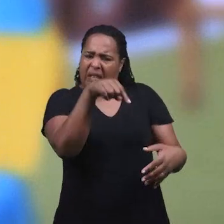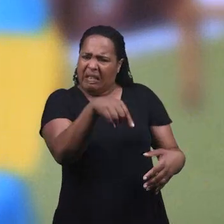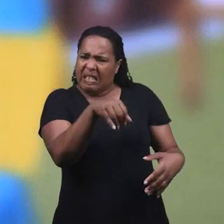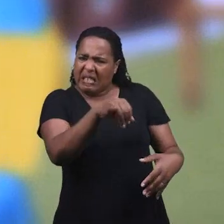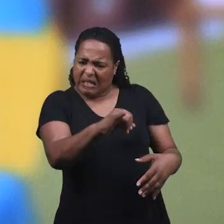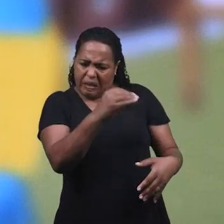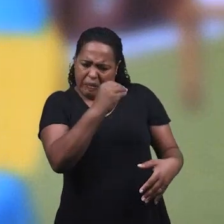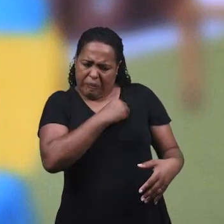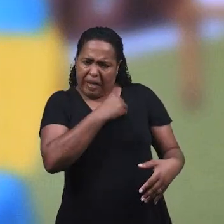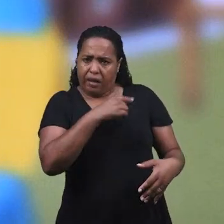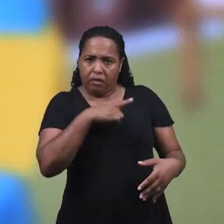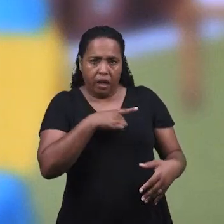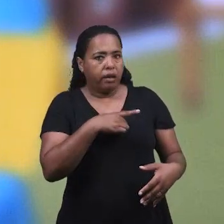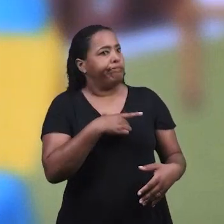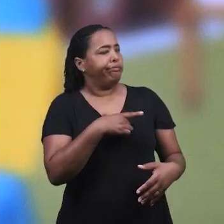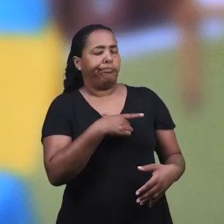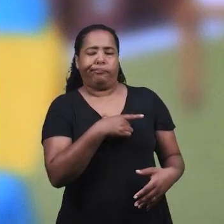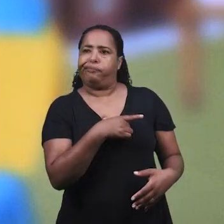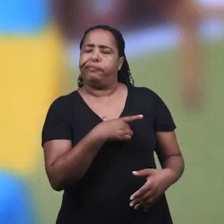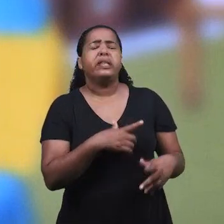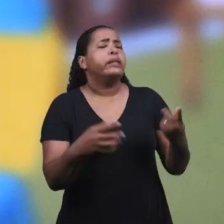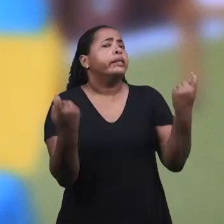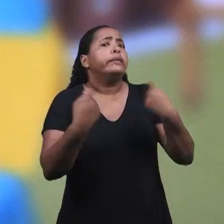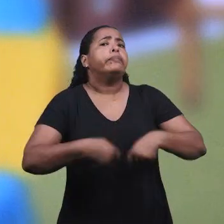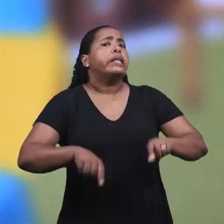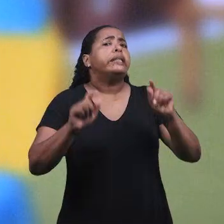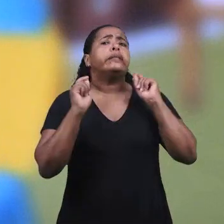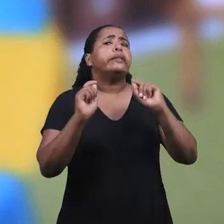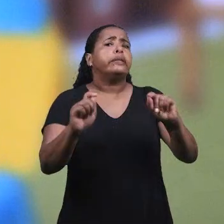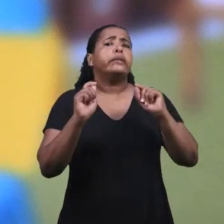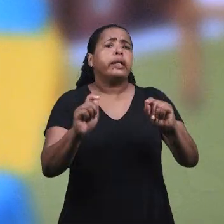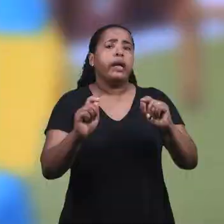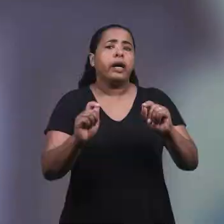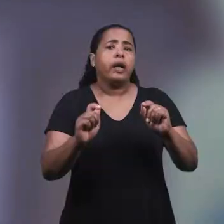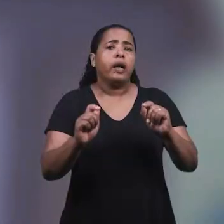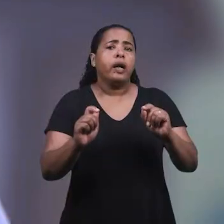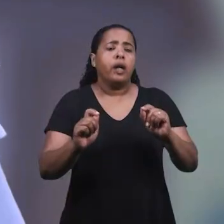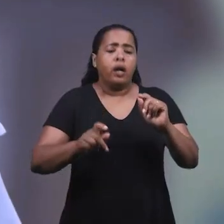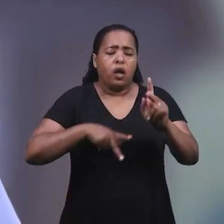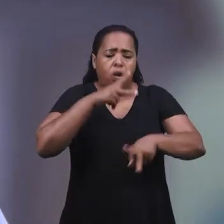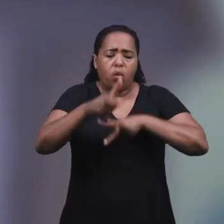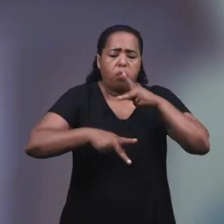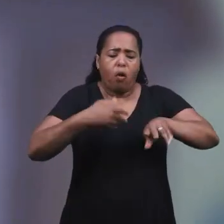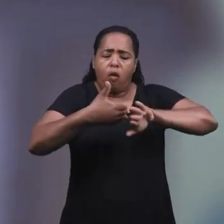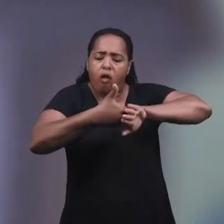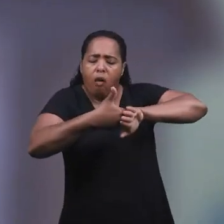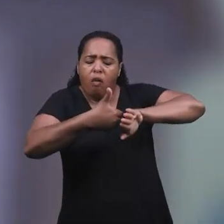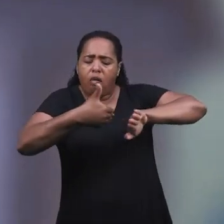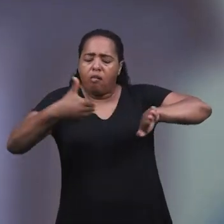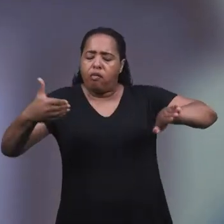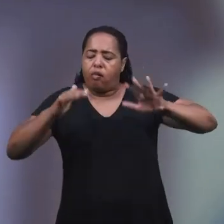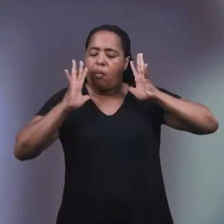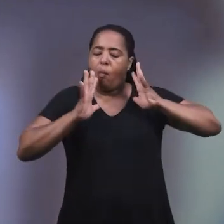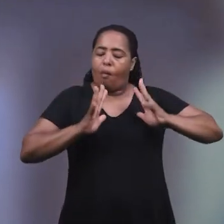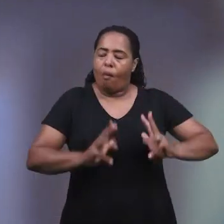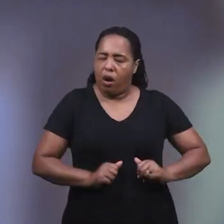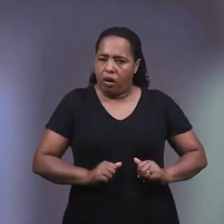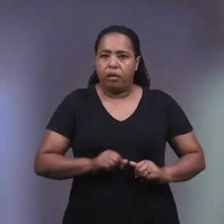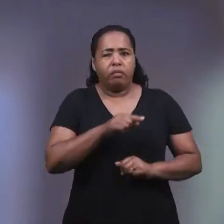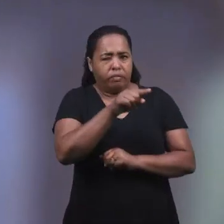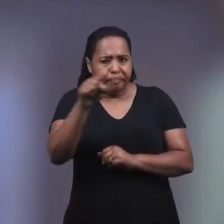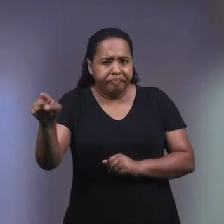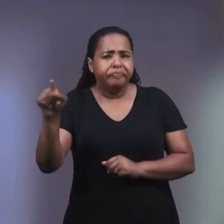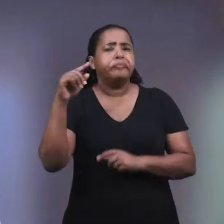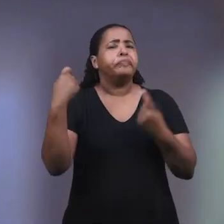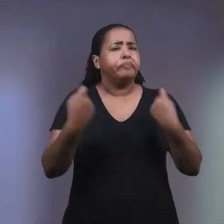où il y a le péché. Il était nécessaire que tout le peuple se sanctifiait. Bien-aimés, sachez